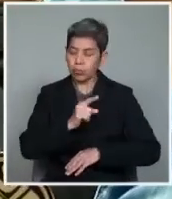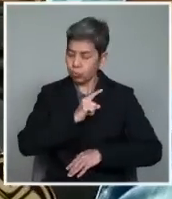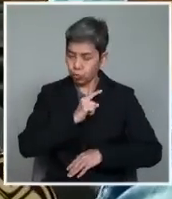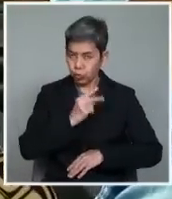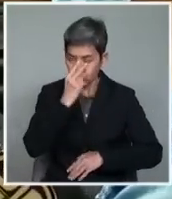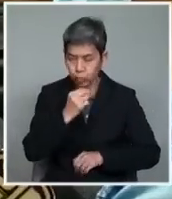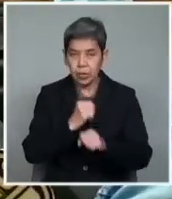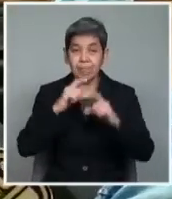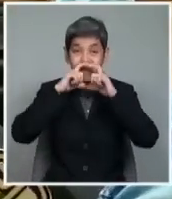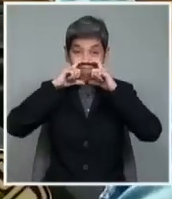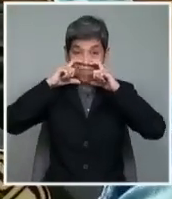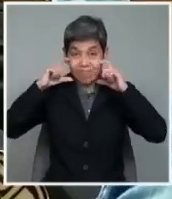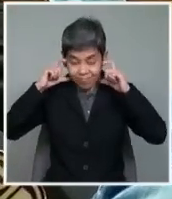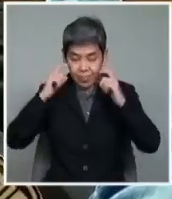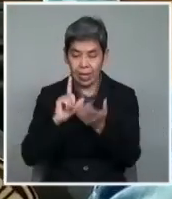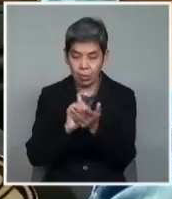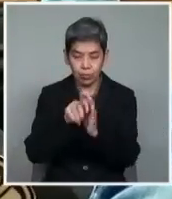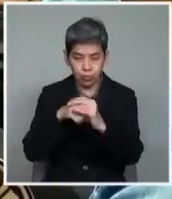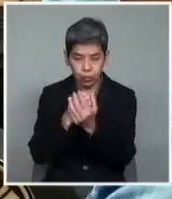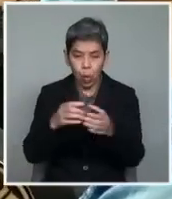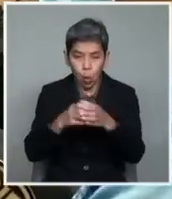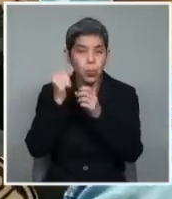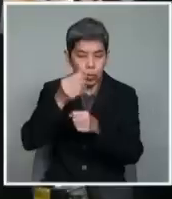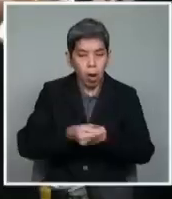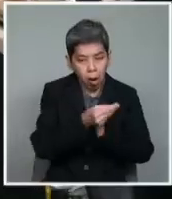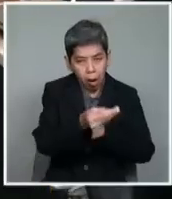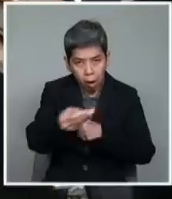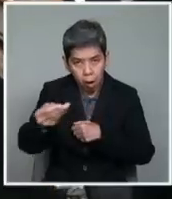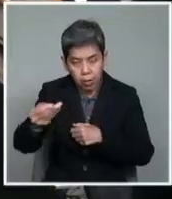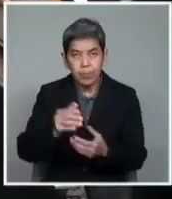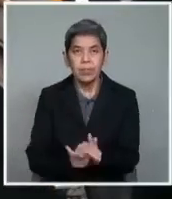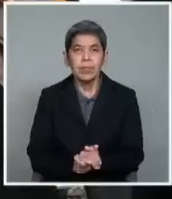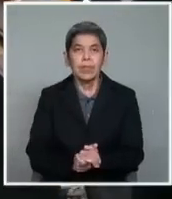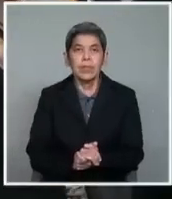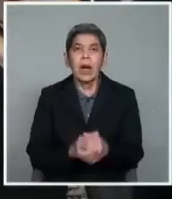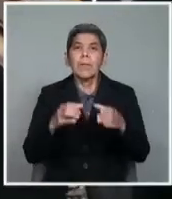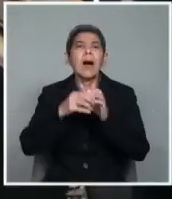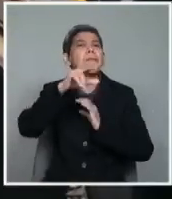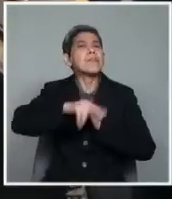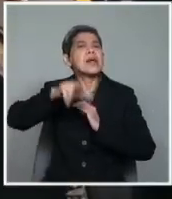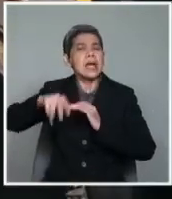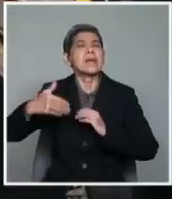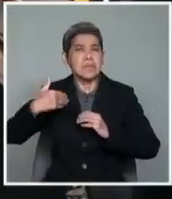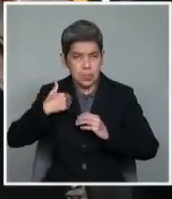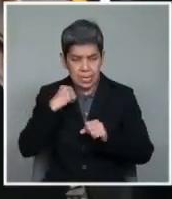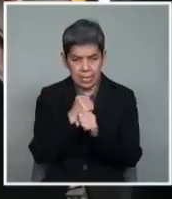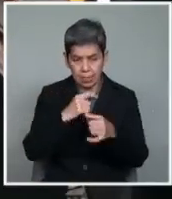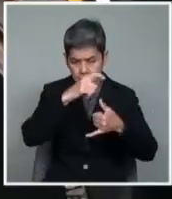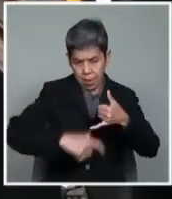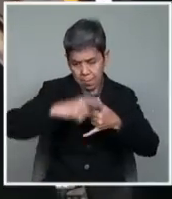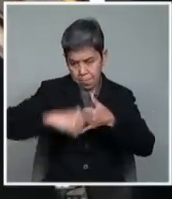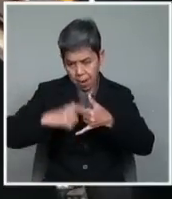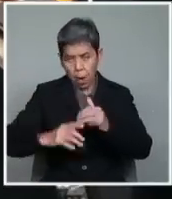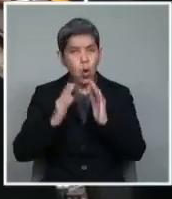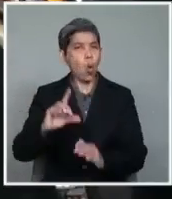จัดส่งหน้ากากอนามัยและแอลกอฮอล์ไปยังกลุ่มผู้ชุมนุมด้วยขณะที่พรรคเพื่อไทยได้มีการจัดวางตัวผู้อภิปราย